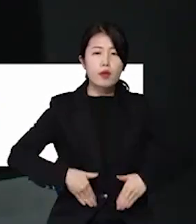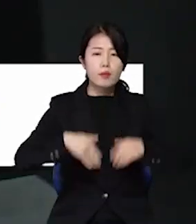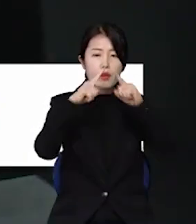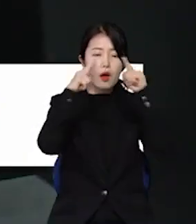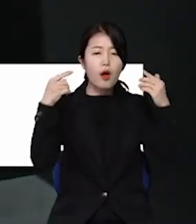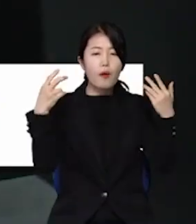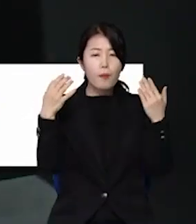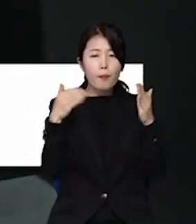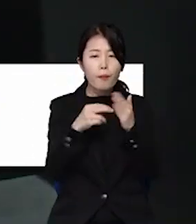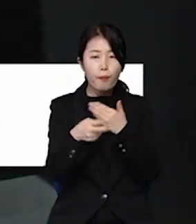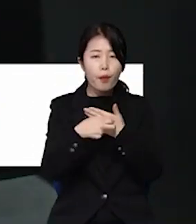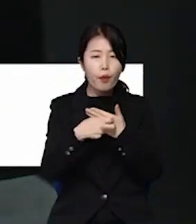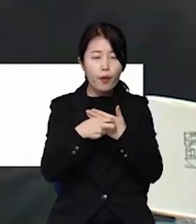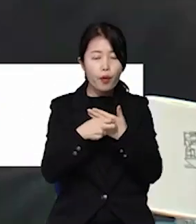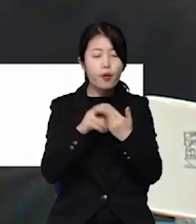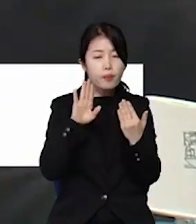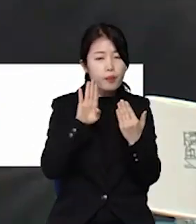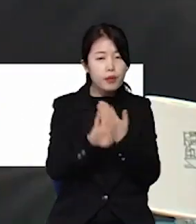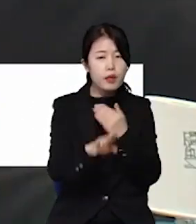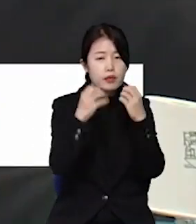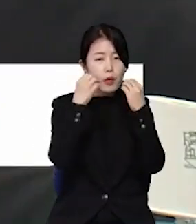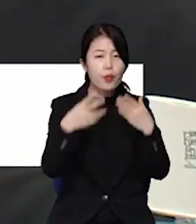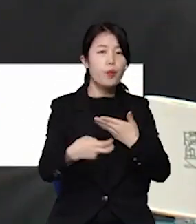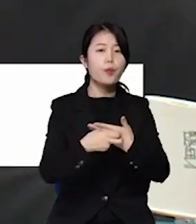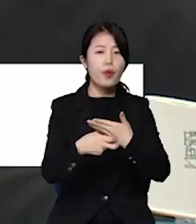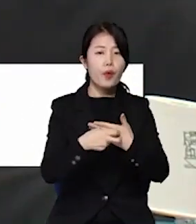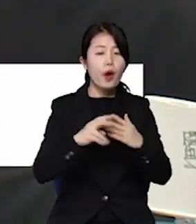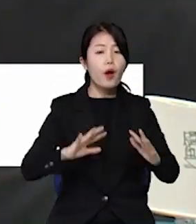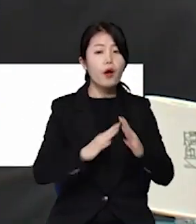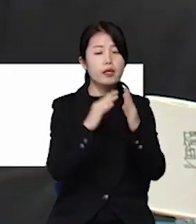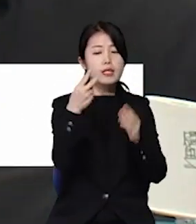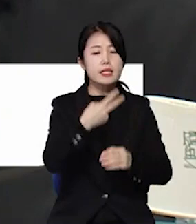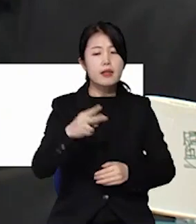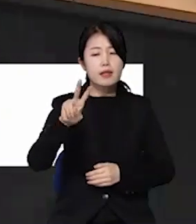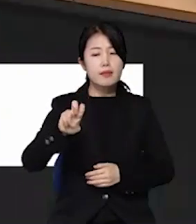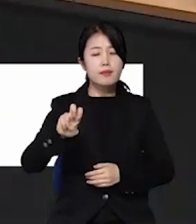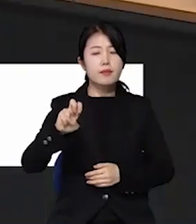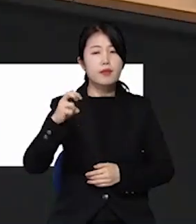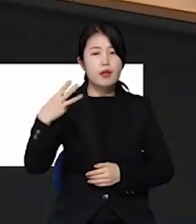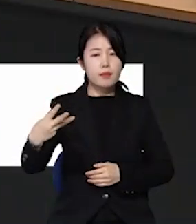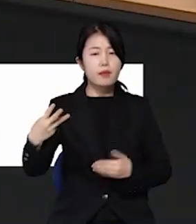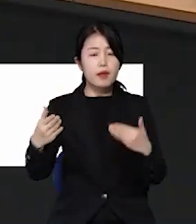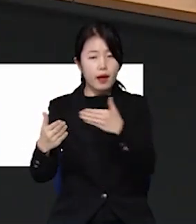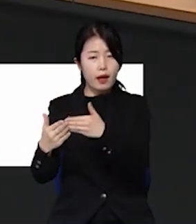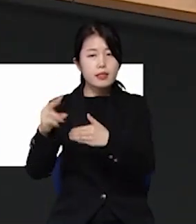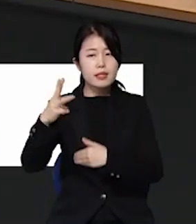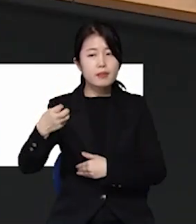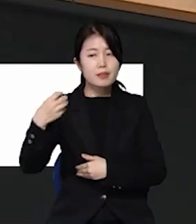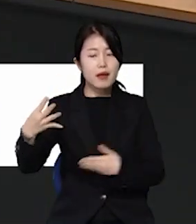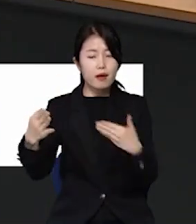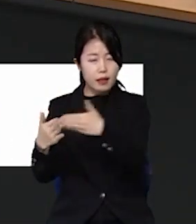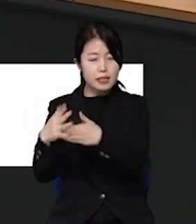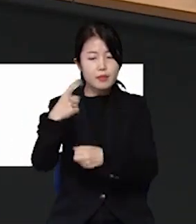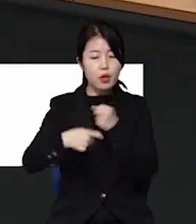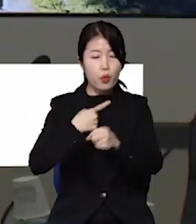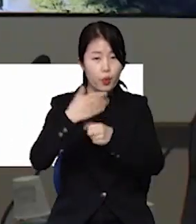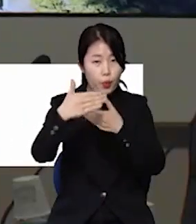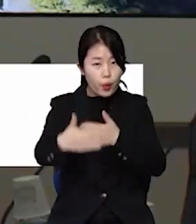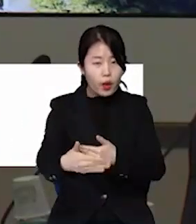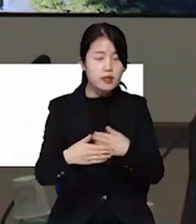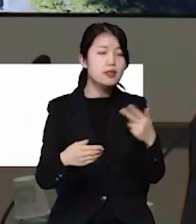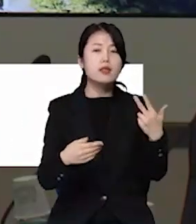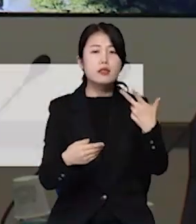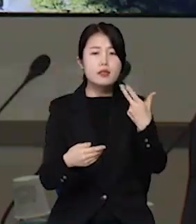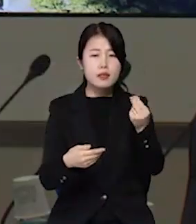전남대병원이 추진하는 미래형 뉴 스마트 병원 신축 사업은 오는 2034년까지 11년에 걸쳐 연면적 27만